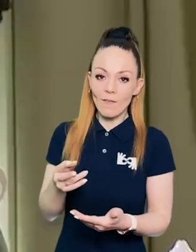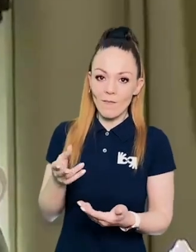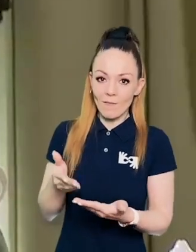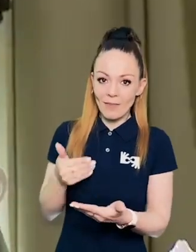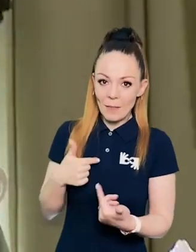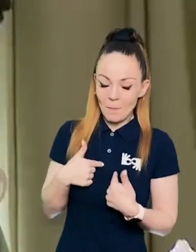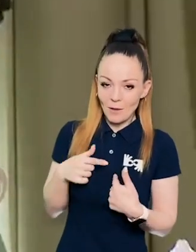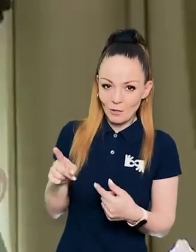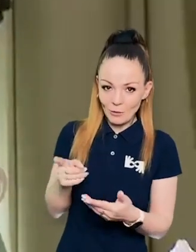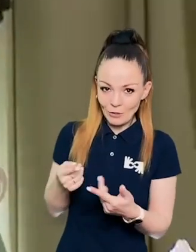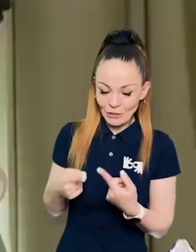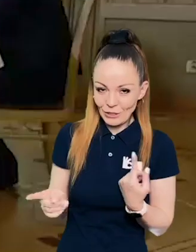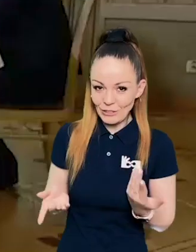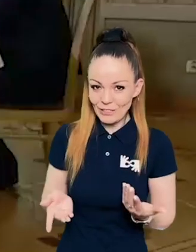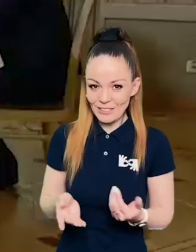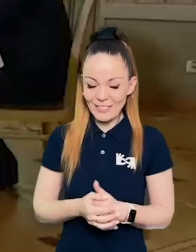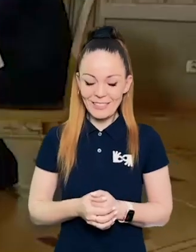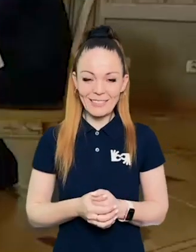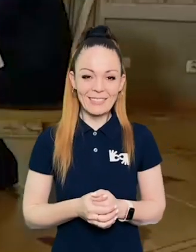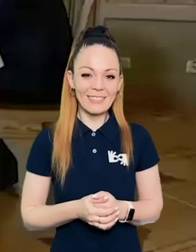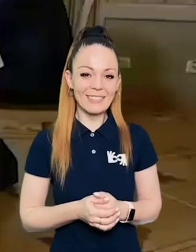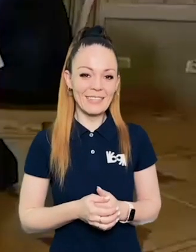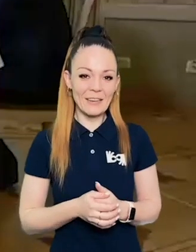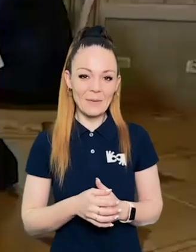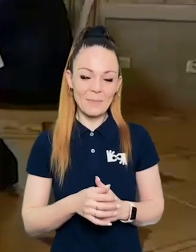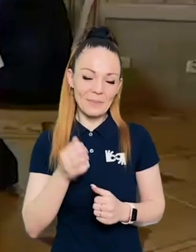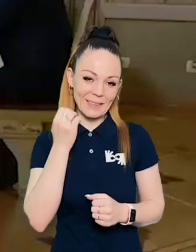від мене інше? Ви підскажіть. Прізвище?